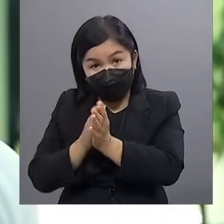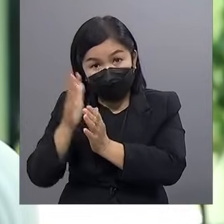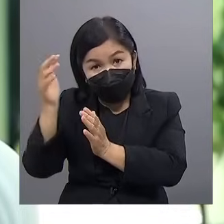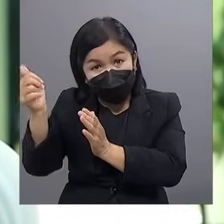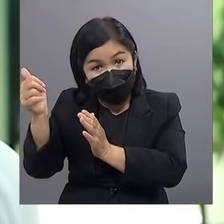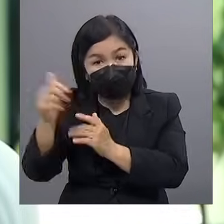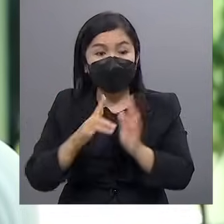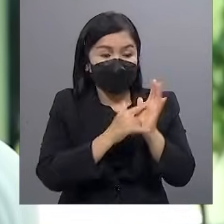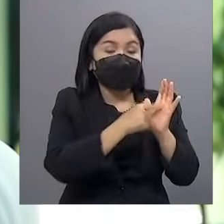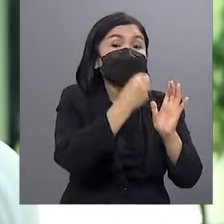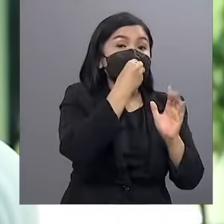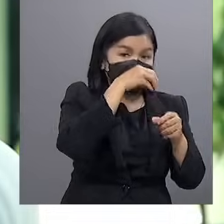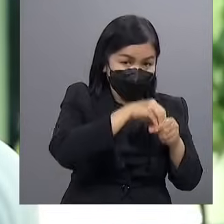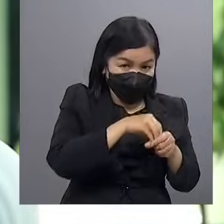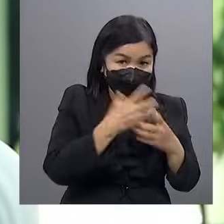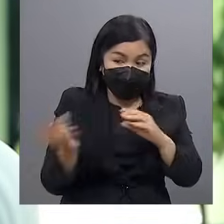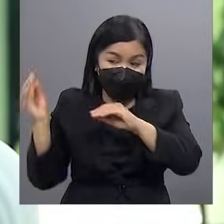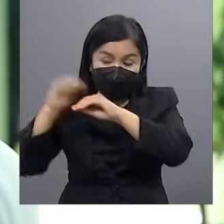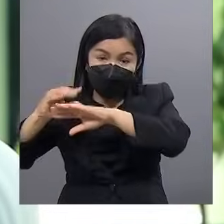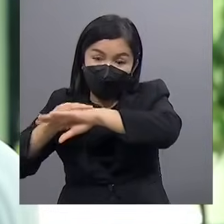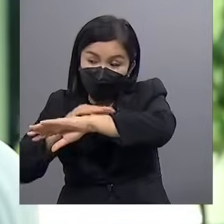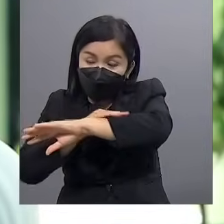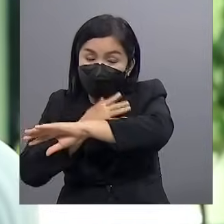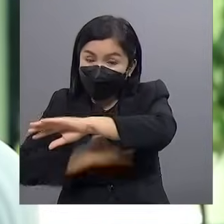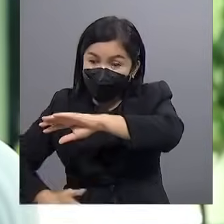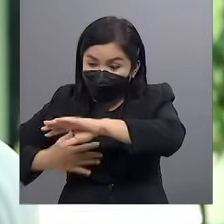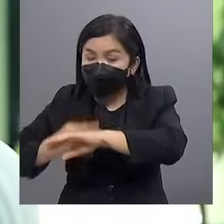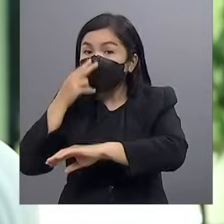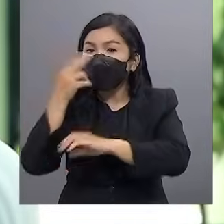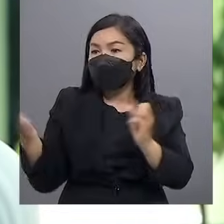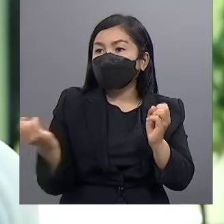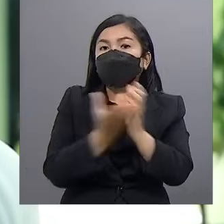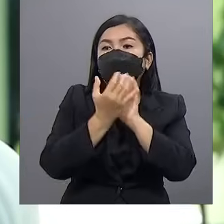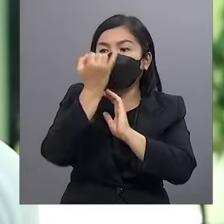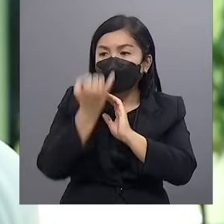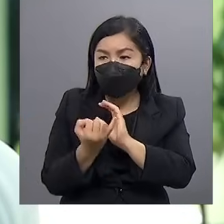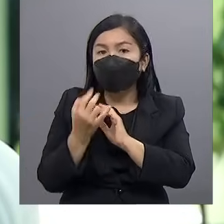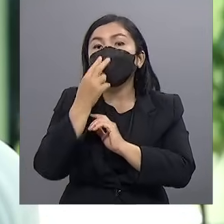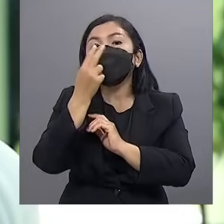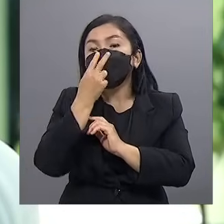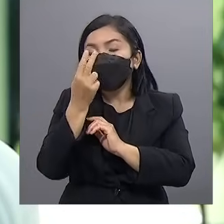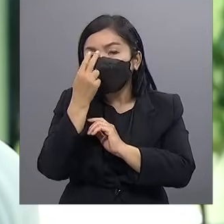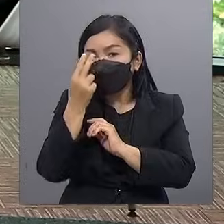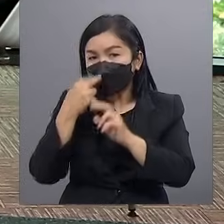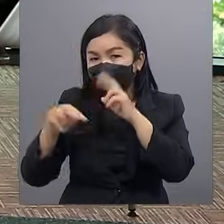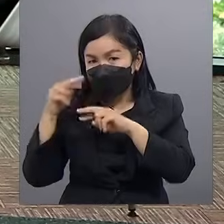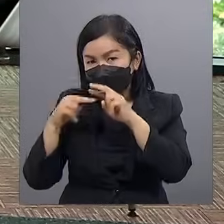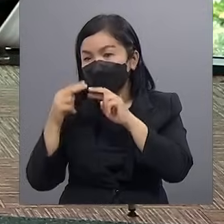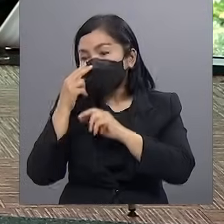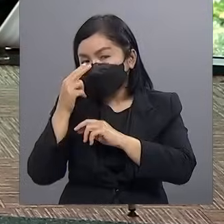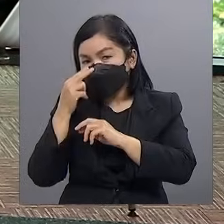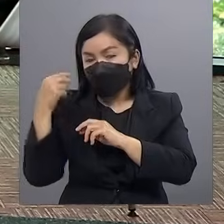เสริมเนี่ยก็ต้องดูให้ดีครับเพราะมันก็มีภาวะที่เรียกว่ายาซีกับวิตามินหรือยาตีกับอาหารเสริมสมุนไพรที่เราเข้ามากินด้วยกันเหมือนกัน